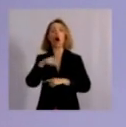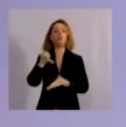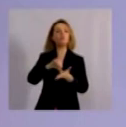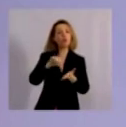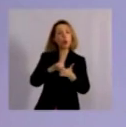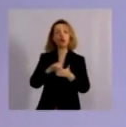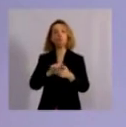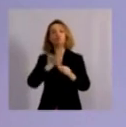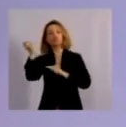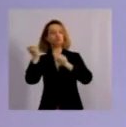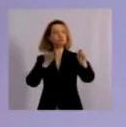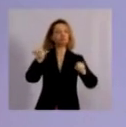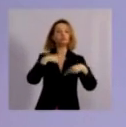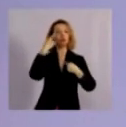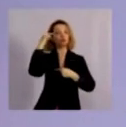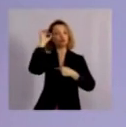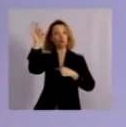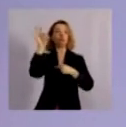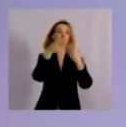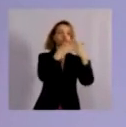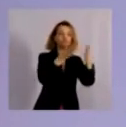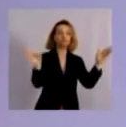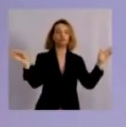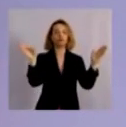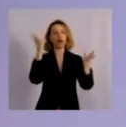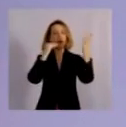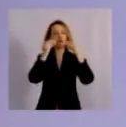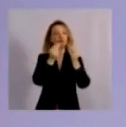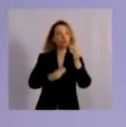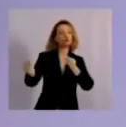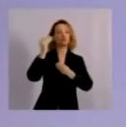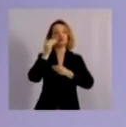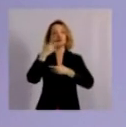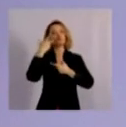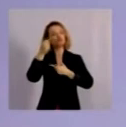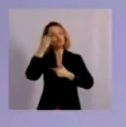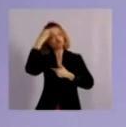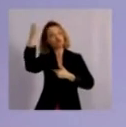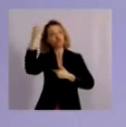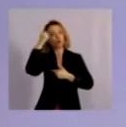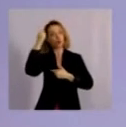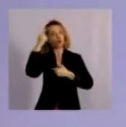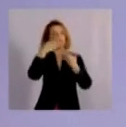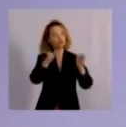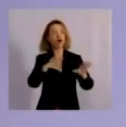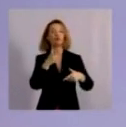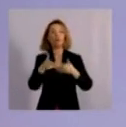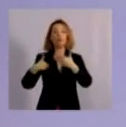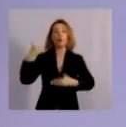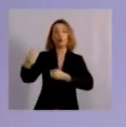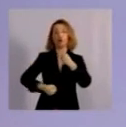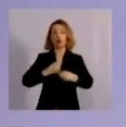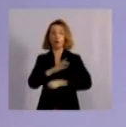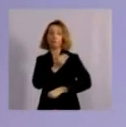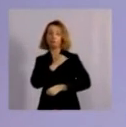διευρύνει το γνωστό πανεπιστήμιο. Είναι μια καινοτομία που μας τη ζητούσαν καιρό τα πανεπιστήμια. Και